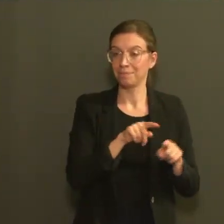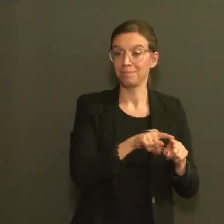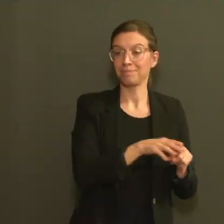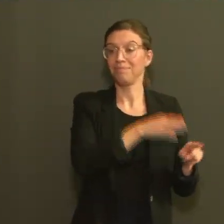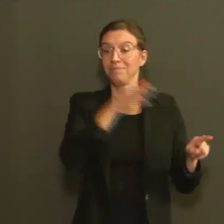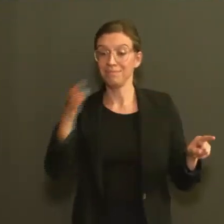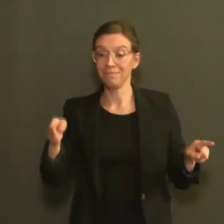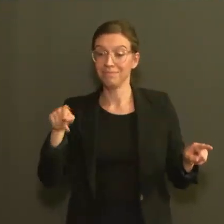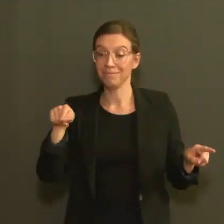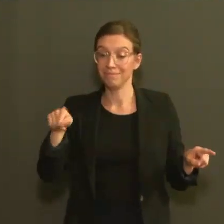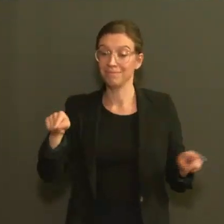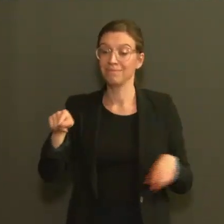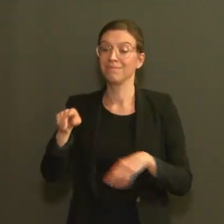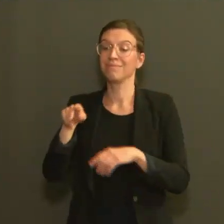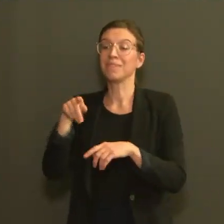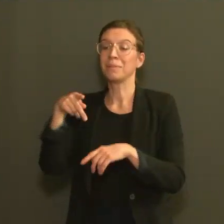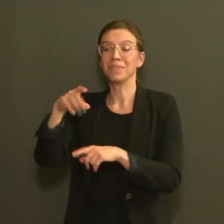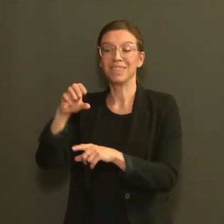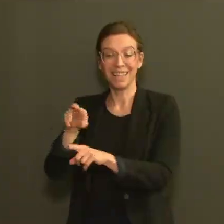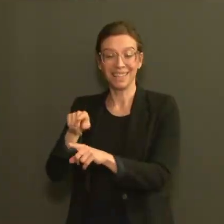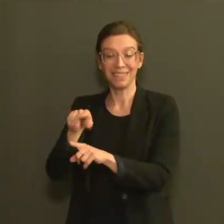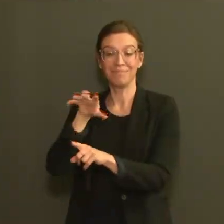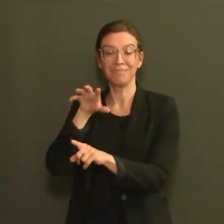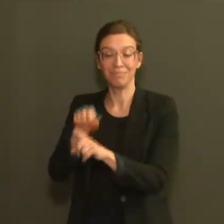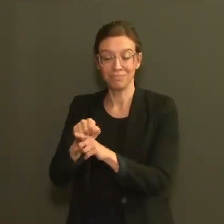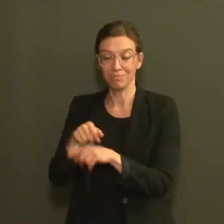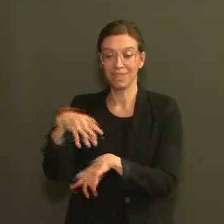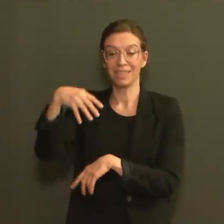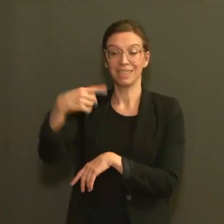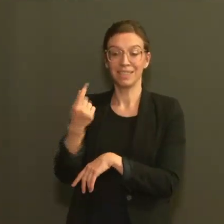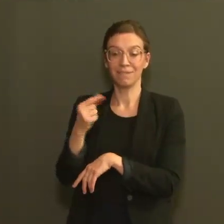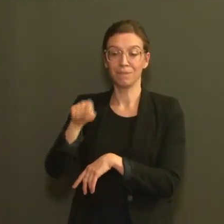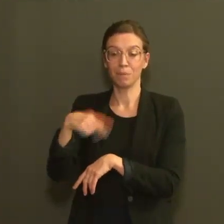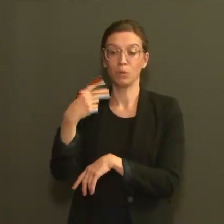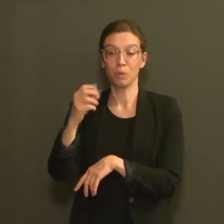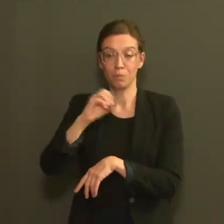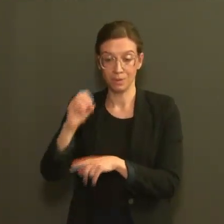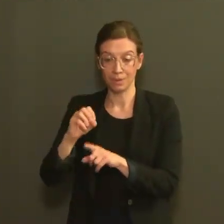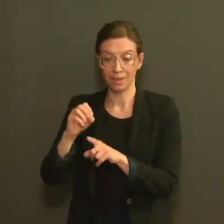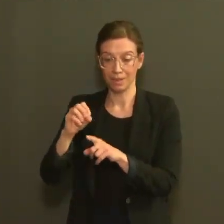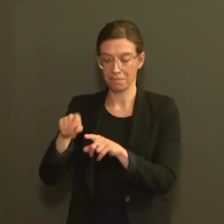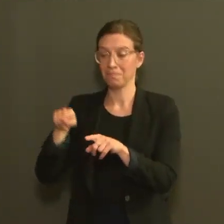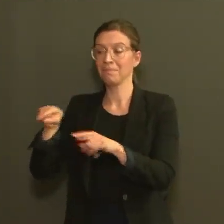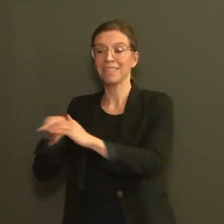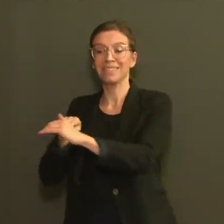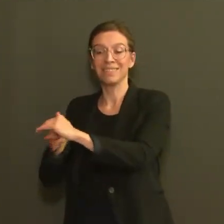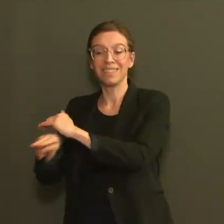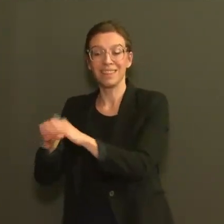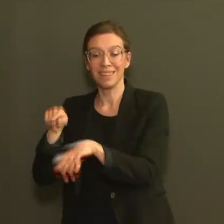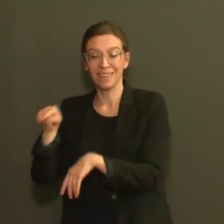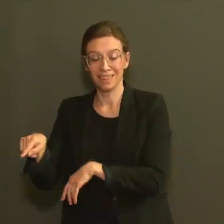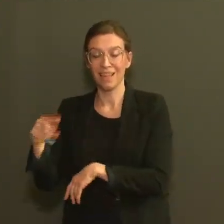53%. En sinds deze zomer zijn de mannen lichtjes in de meerderheid met 52%.